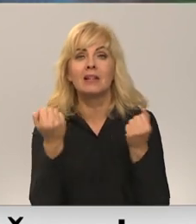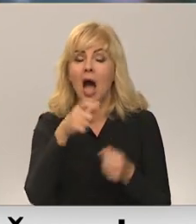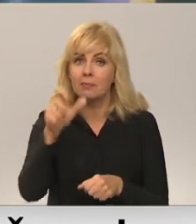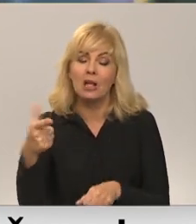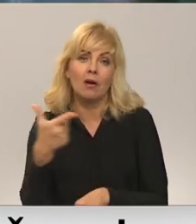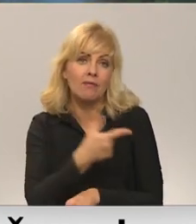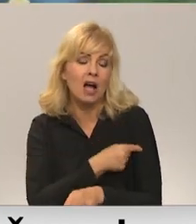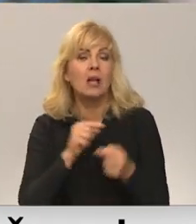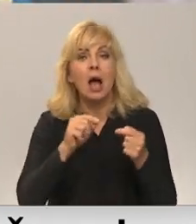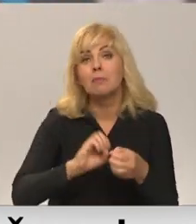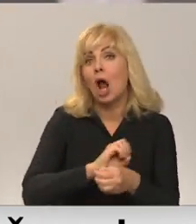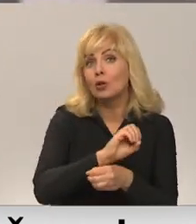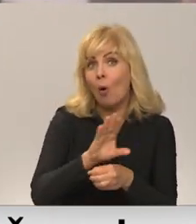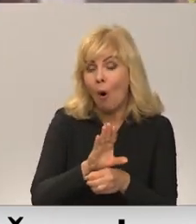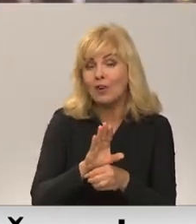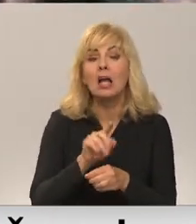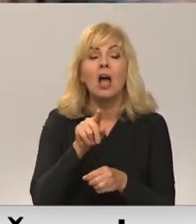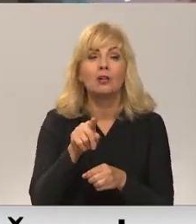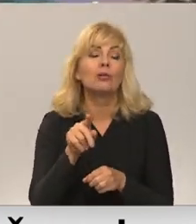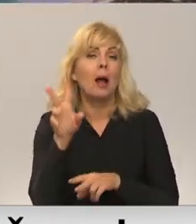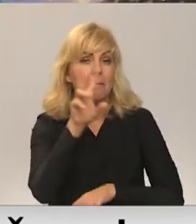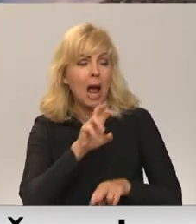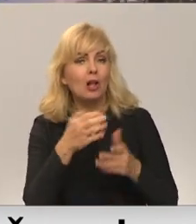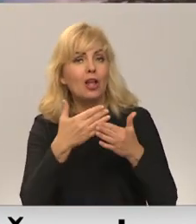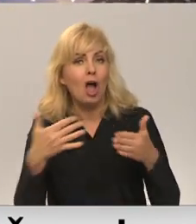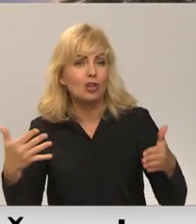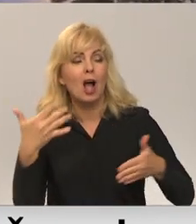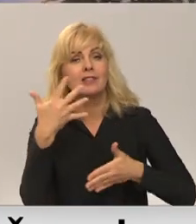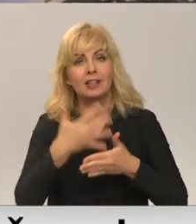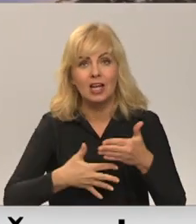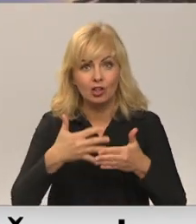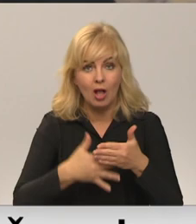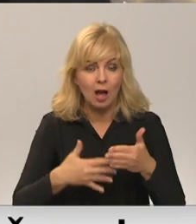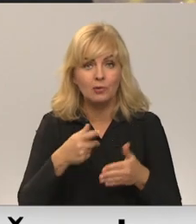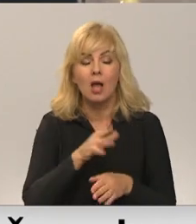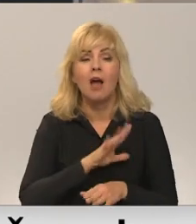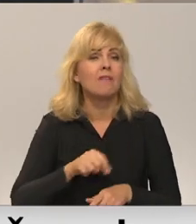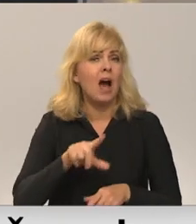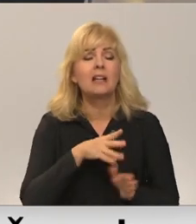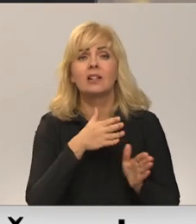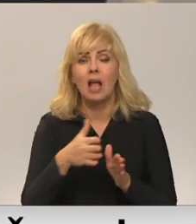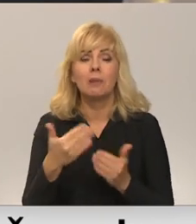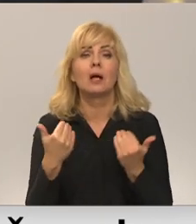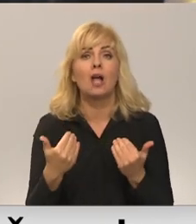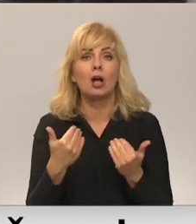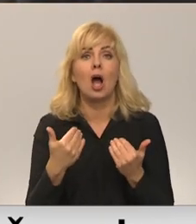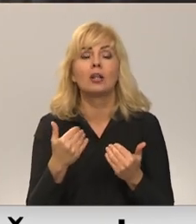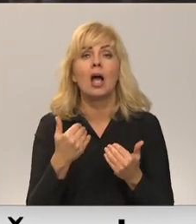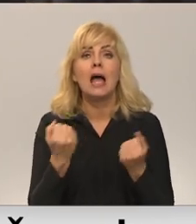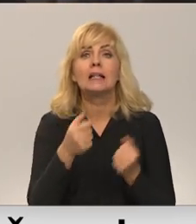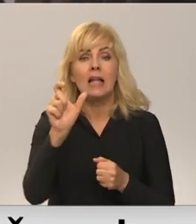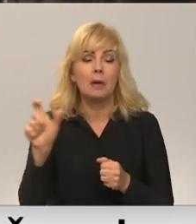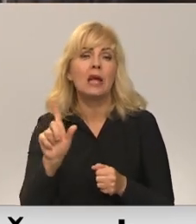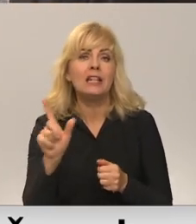pret koronavīrusu. Arī tur nākoties meklēt dažādus risinājumus. Mums vairs neietekmēs. Šobrīd mēs esam paņēmuši darbinieks rezervē.